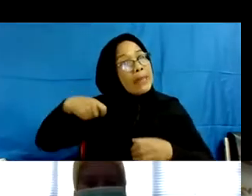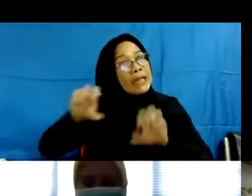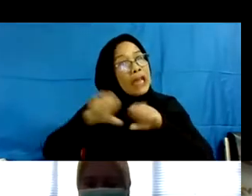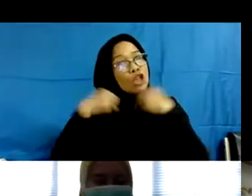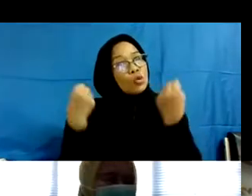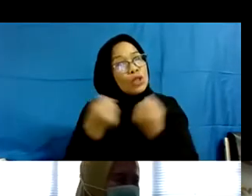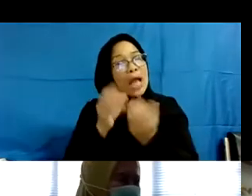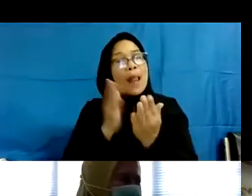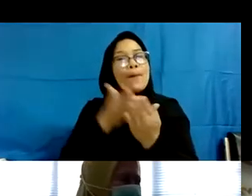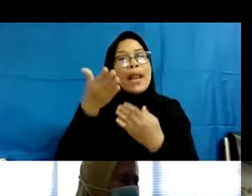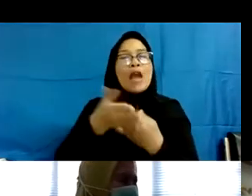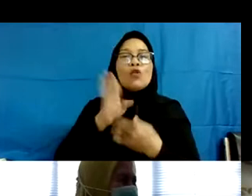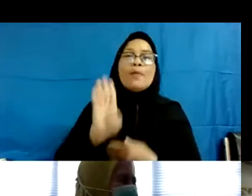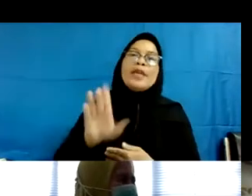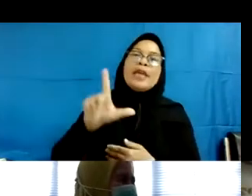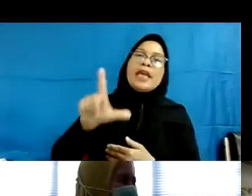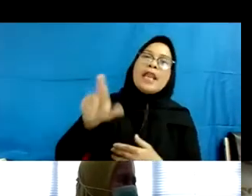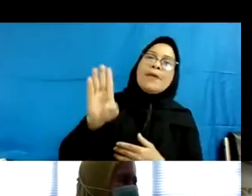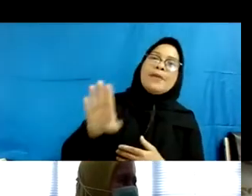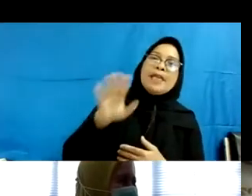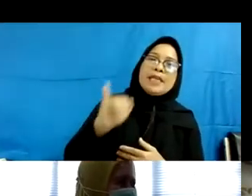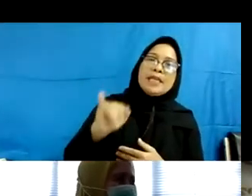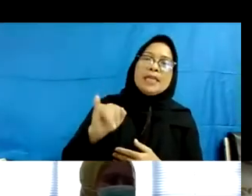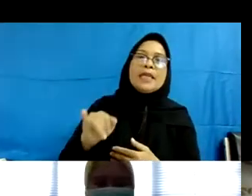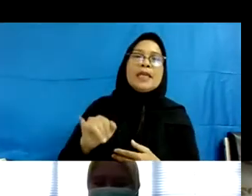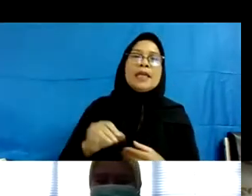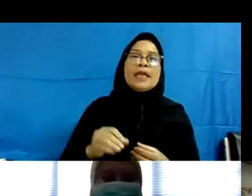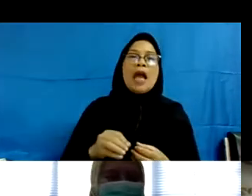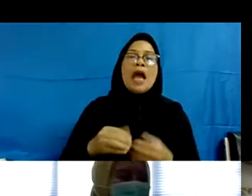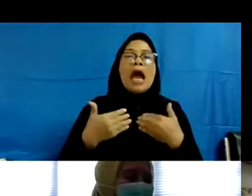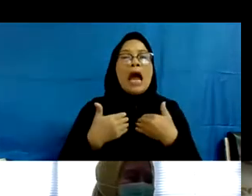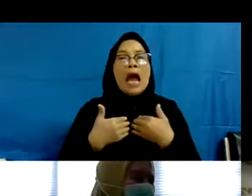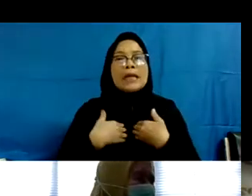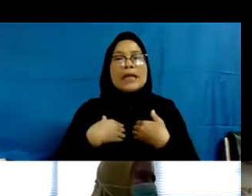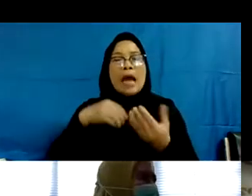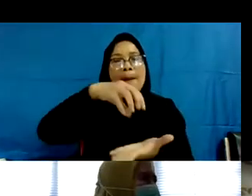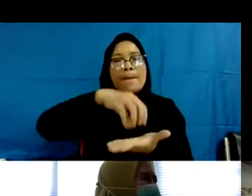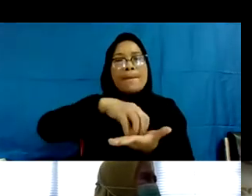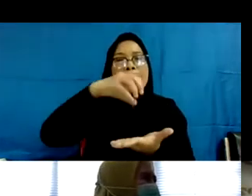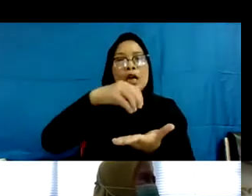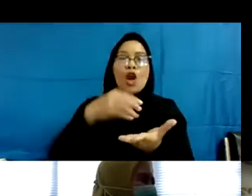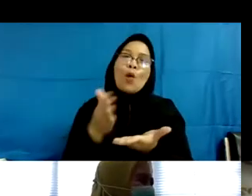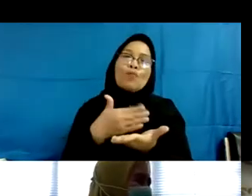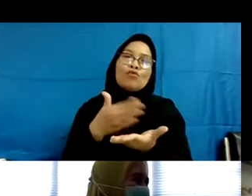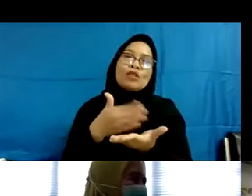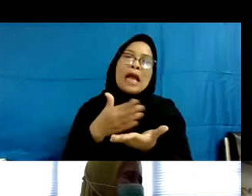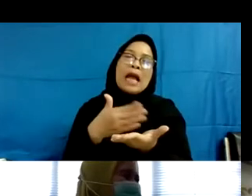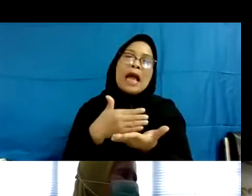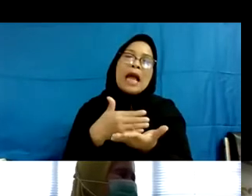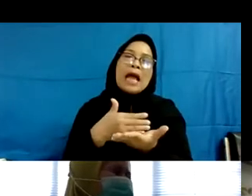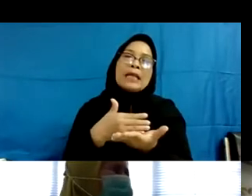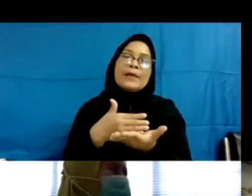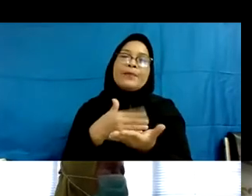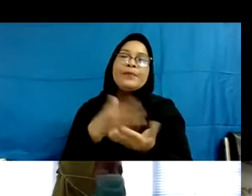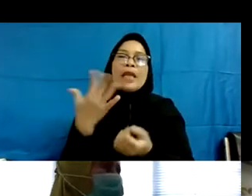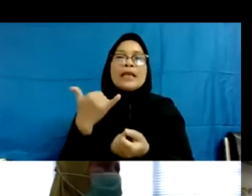melalui BLBI Abioso juga mengembangkan dalamnya sudut perpustakaan, apa, corner library